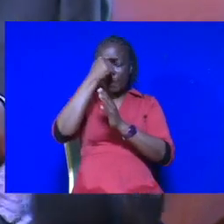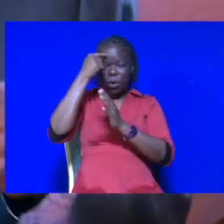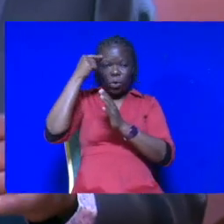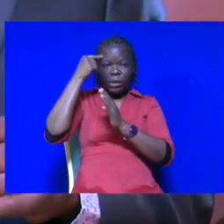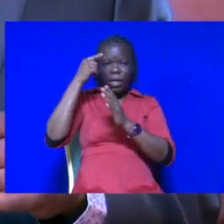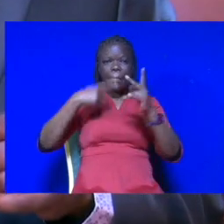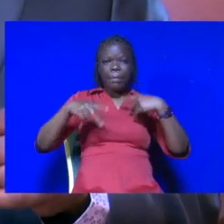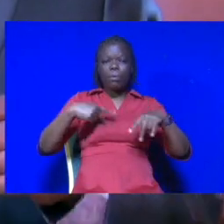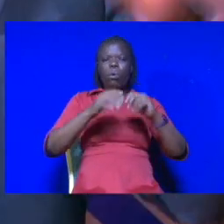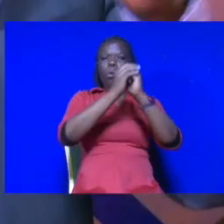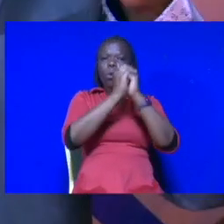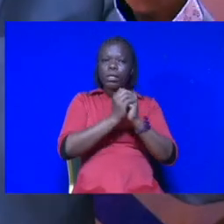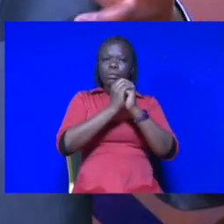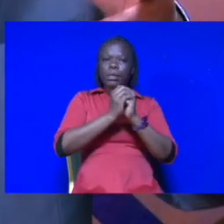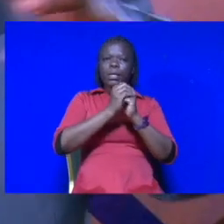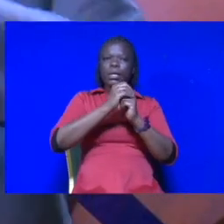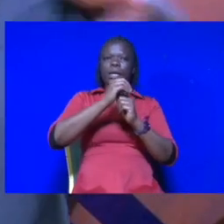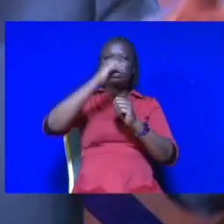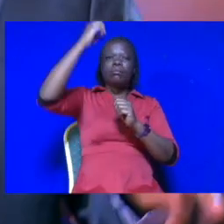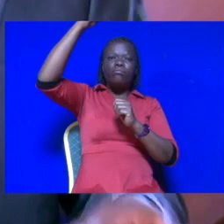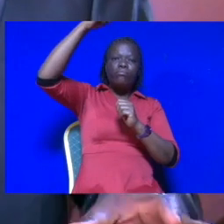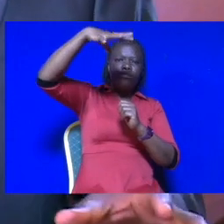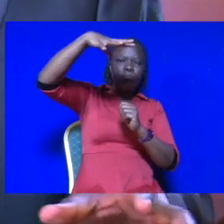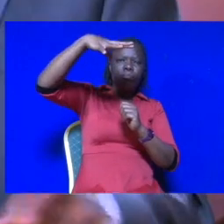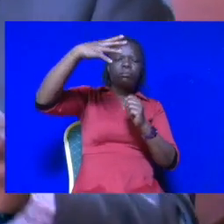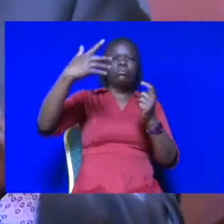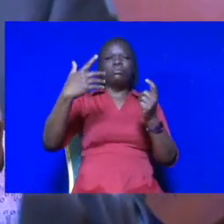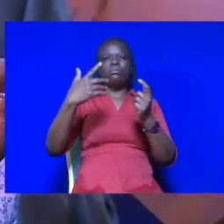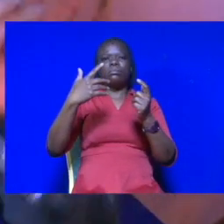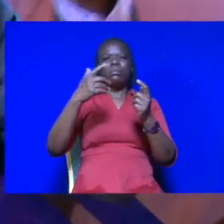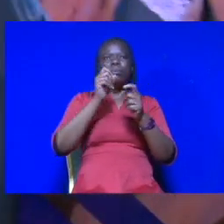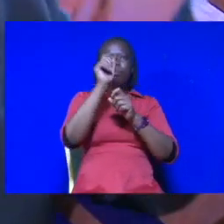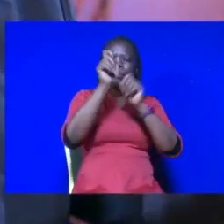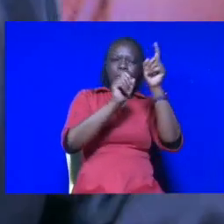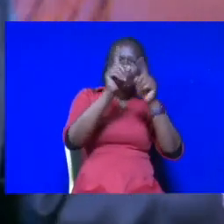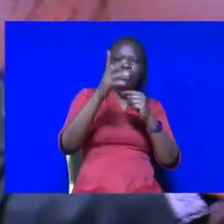nyota. Walikuwa naabudu miungu ya kila namna. Walikuwa naabudu